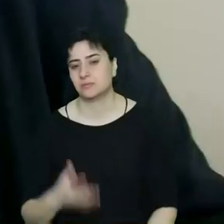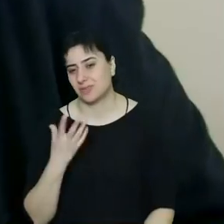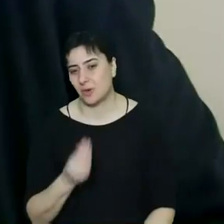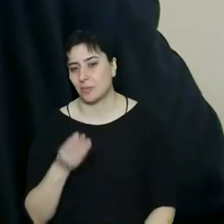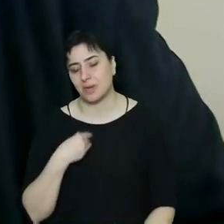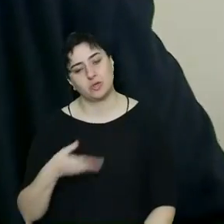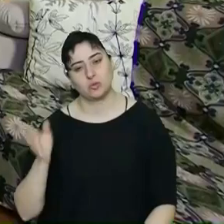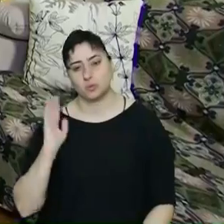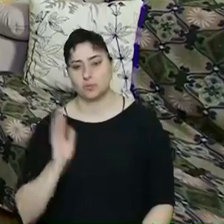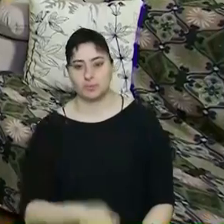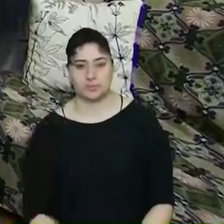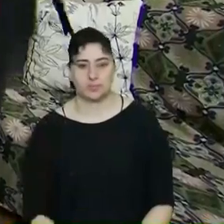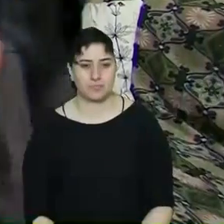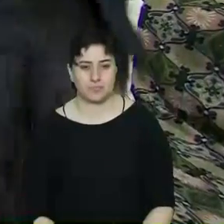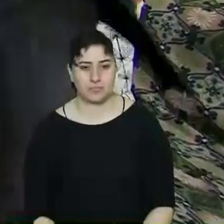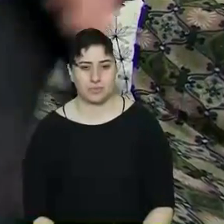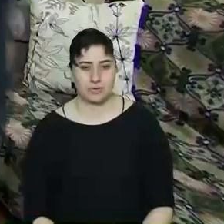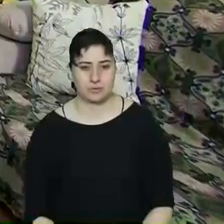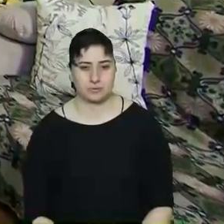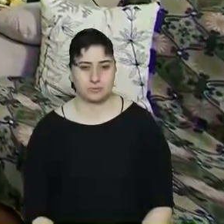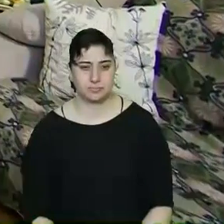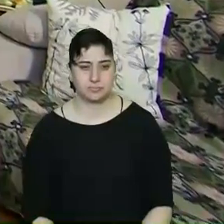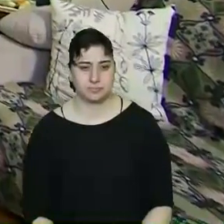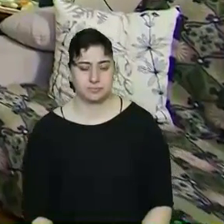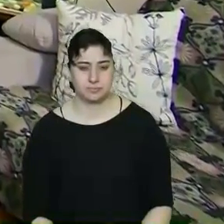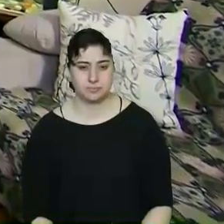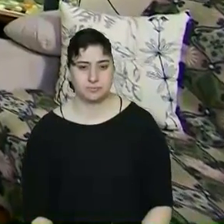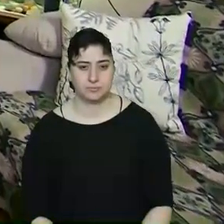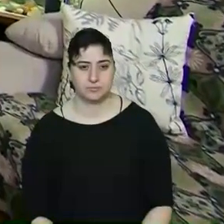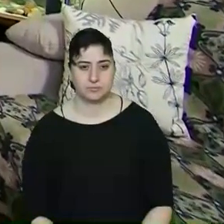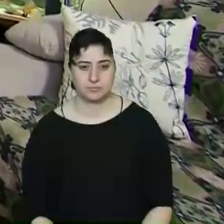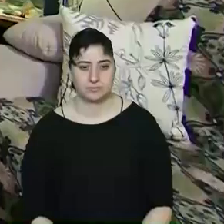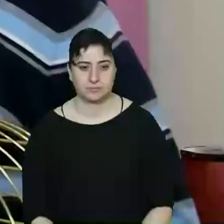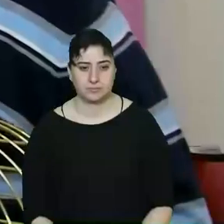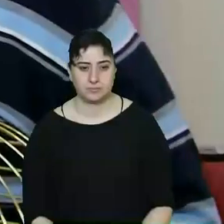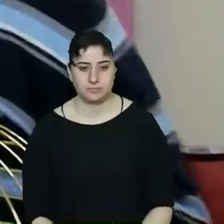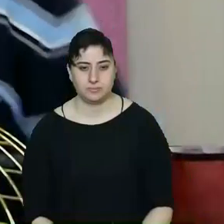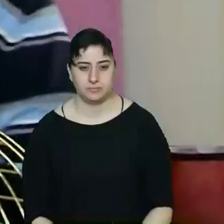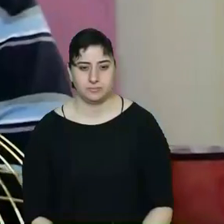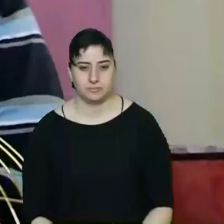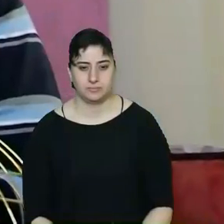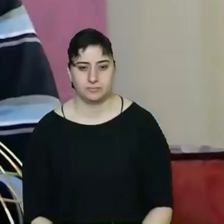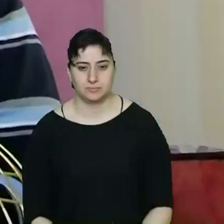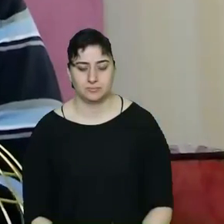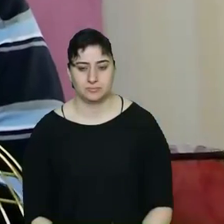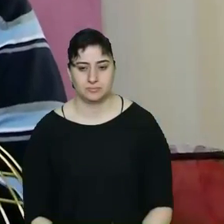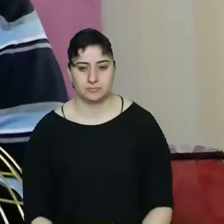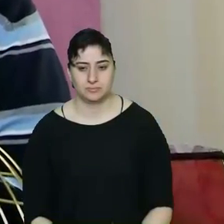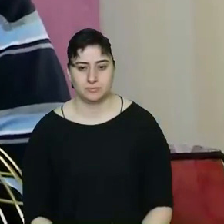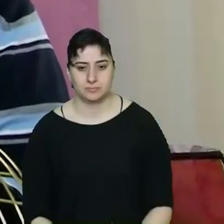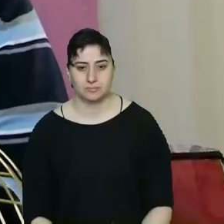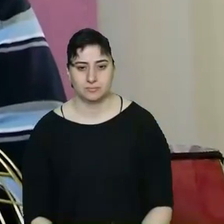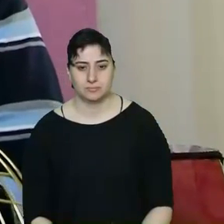ben hemen gidiyorum enişte. İşte. Hadi git. Veysel'in çıktığından emin olduktan sonra baş parmağını